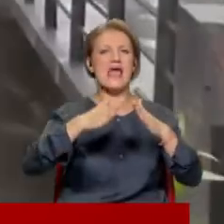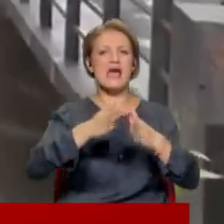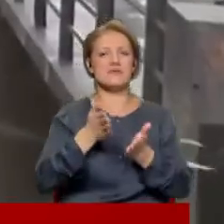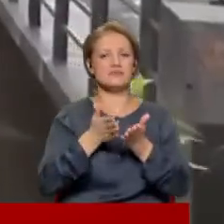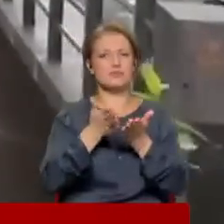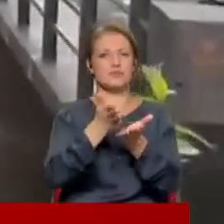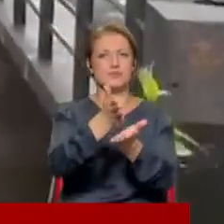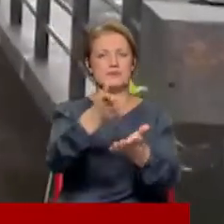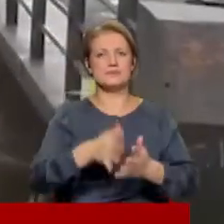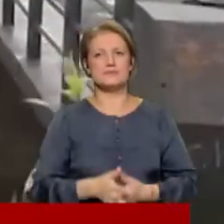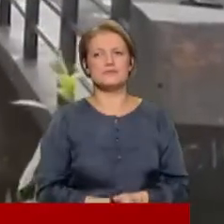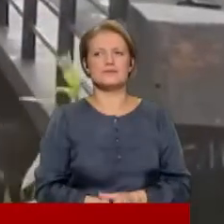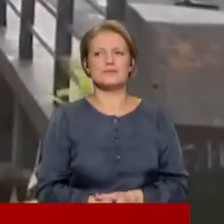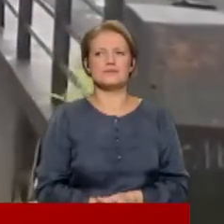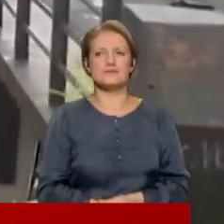başladı.